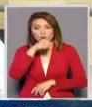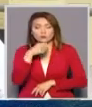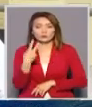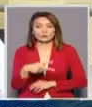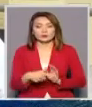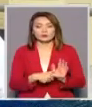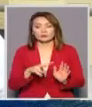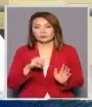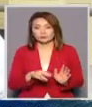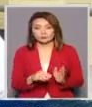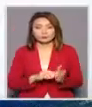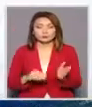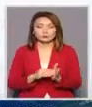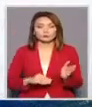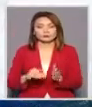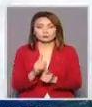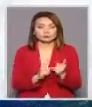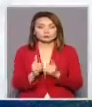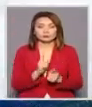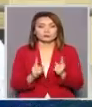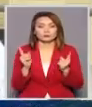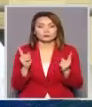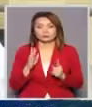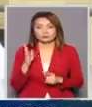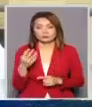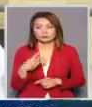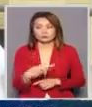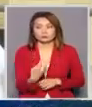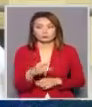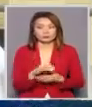году. За 27 лет повторный референдум внес изменения в 33 статьи.